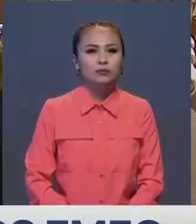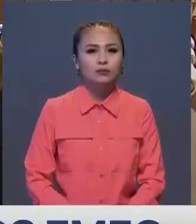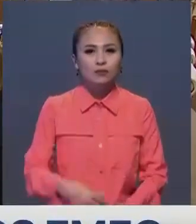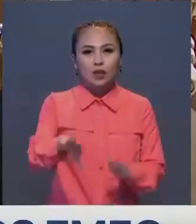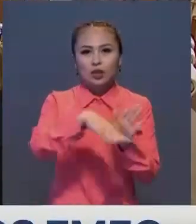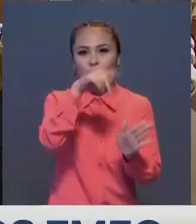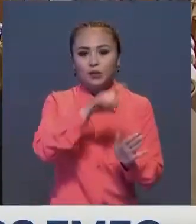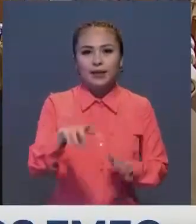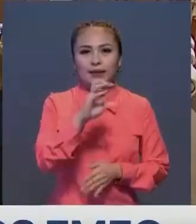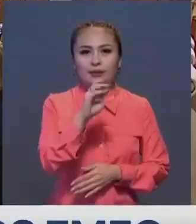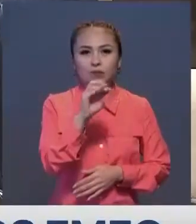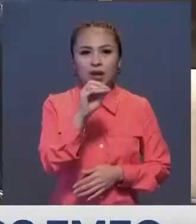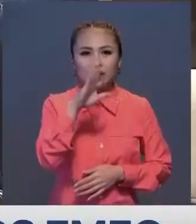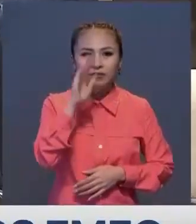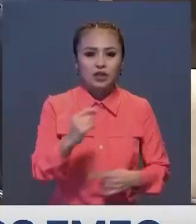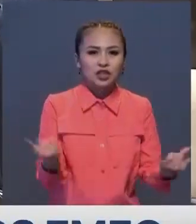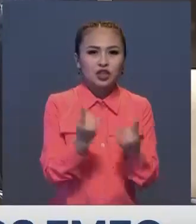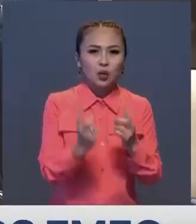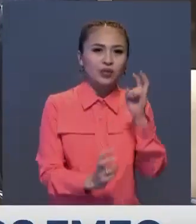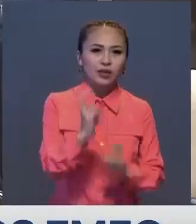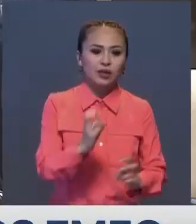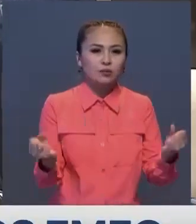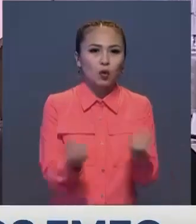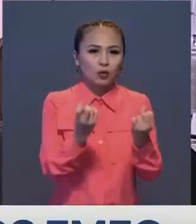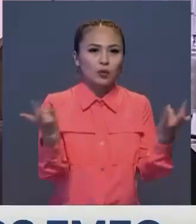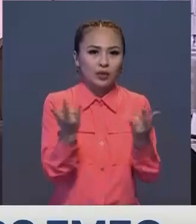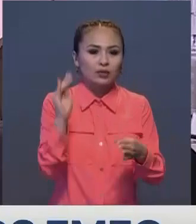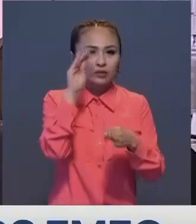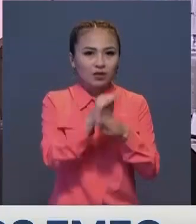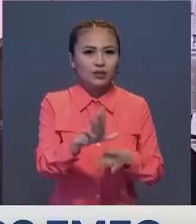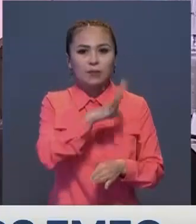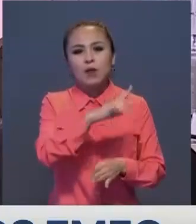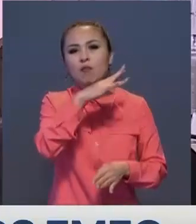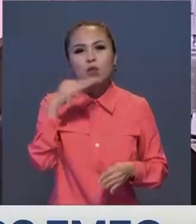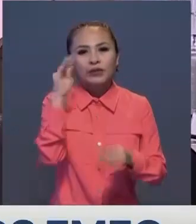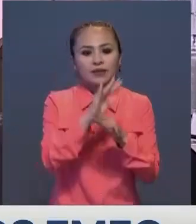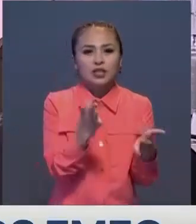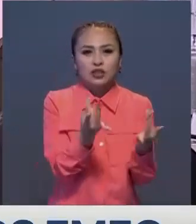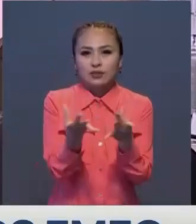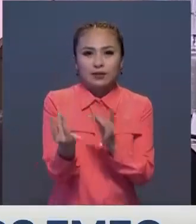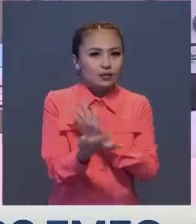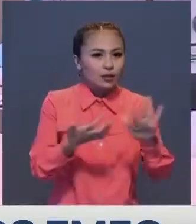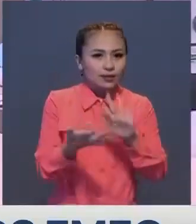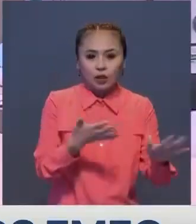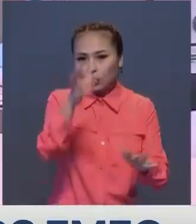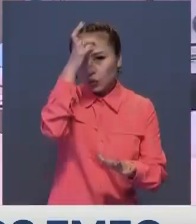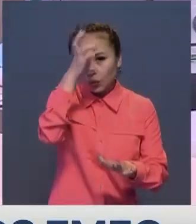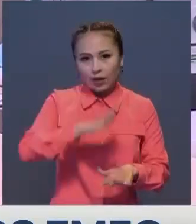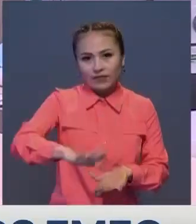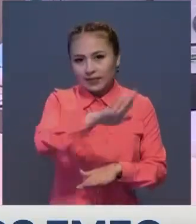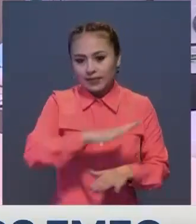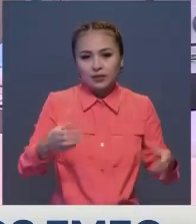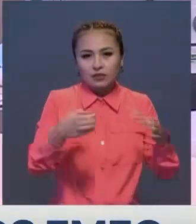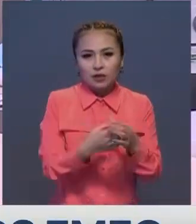Депутат Дания Еспаева женгіл өнеркәсіп саласына нақты қолдау керек дейді. Әйтпесе тұралай бастады, шикізат тапшы. Ол Түркия елін мысалға ала